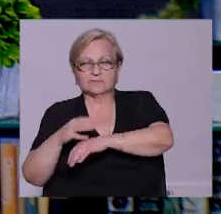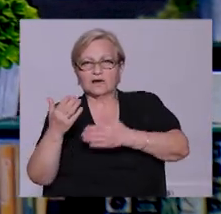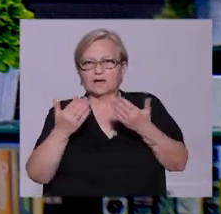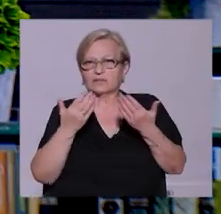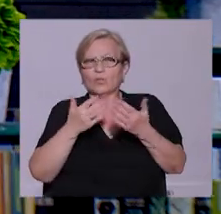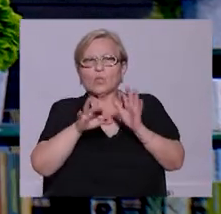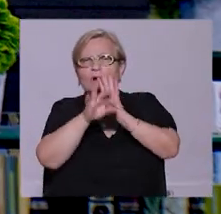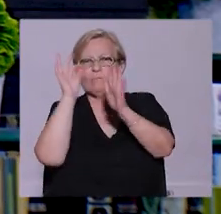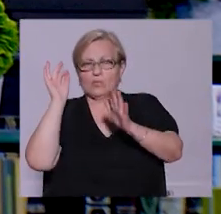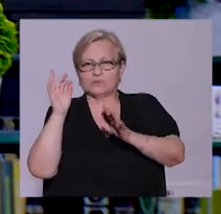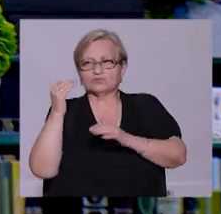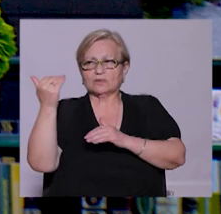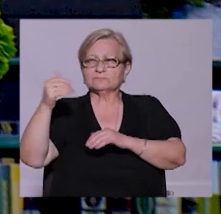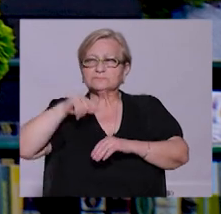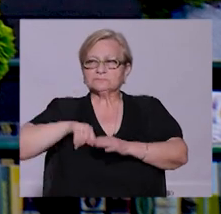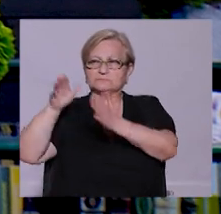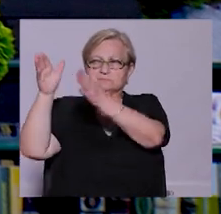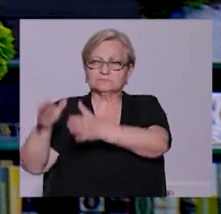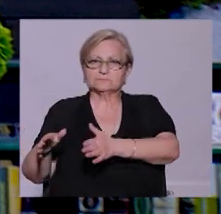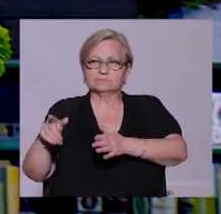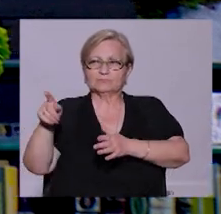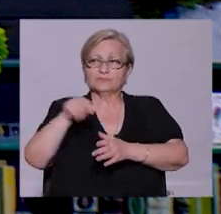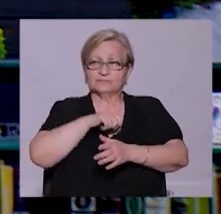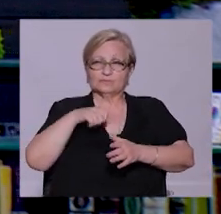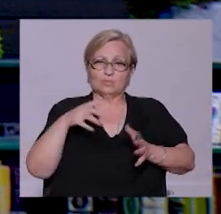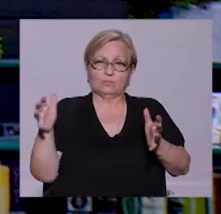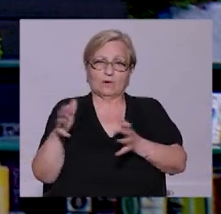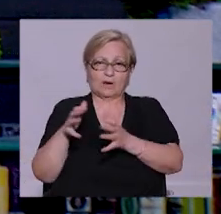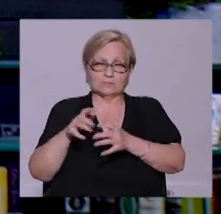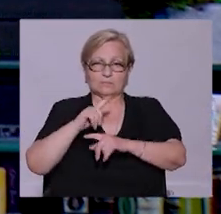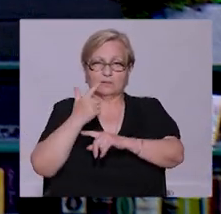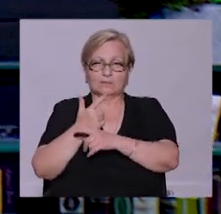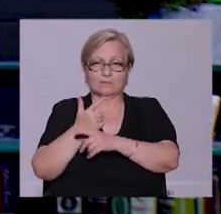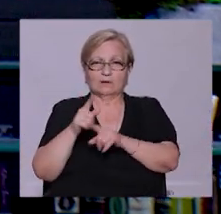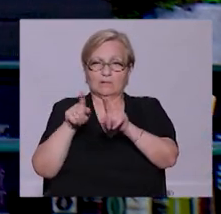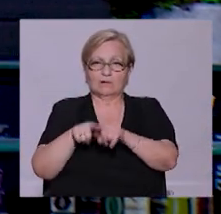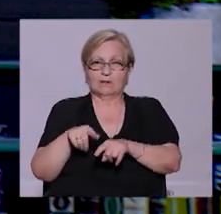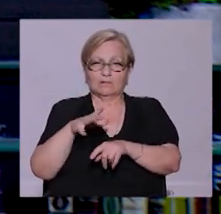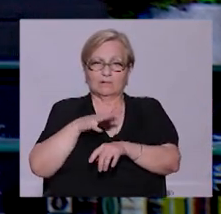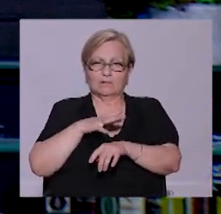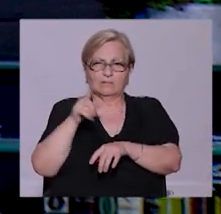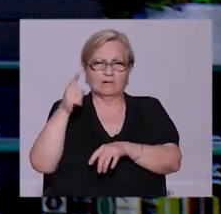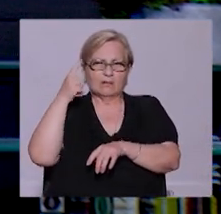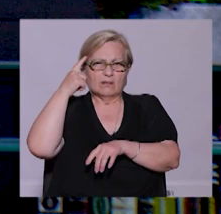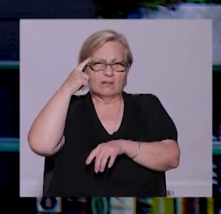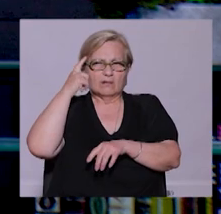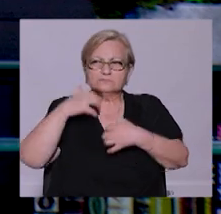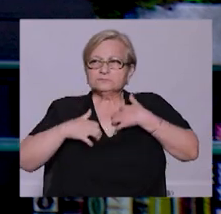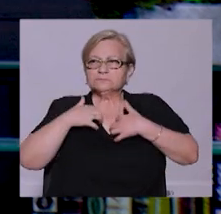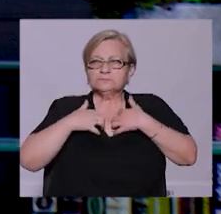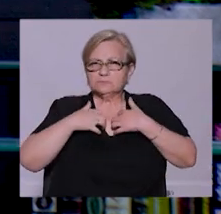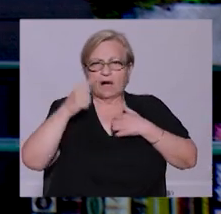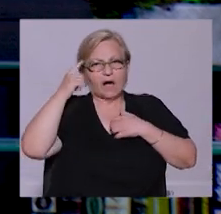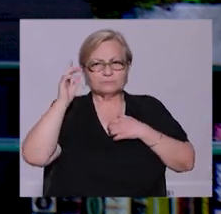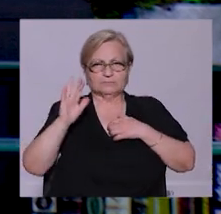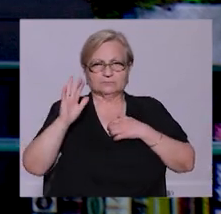მისი თვისებები. ერთი, რომ ხარბი იყო თქვით, მაგრამ მეორე, იგი ასევე იყო დაუფიქრებელიც და